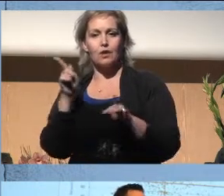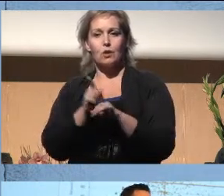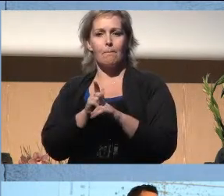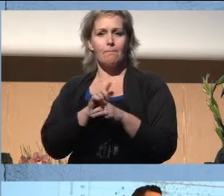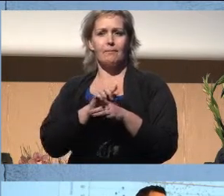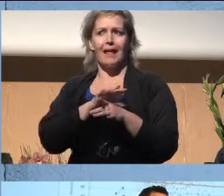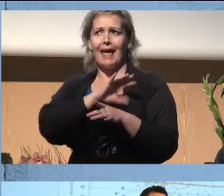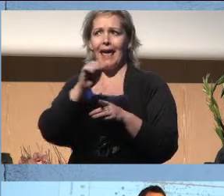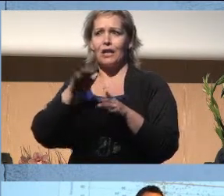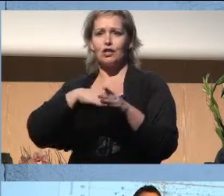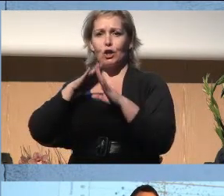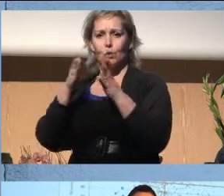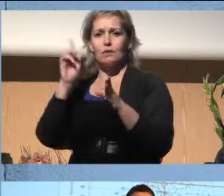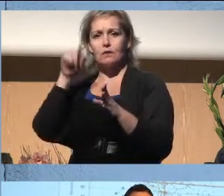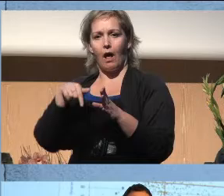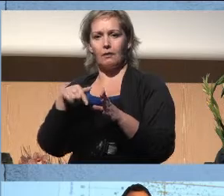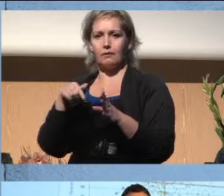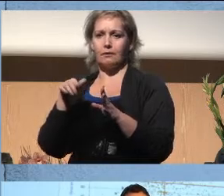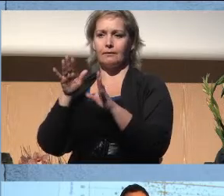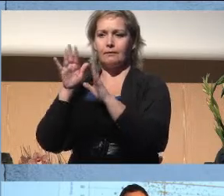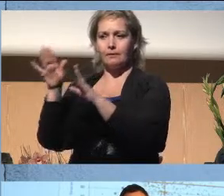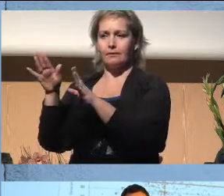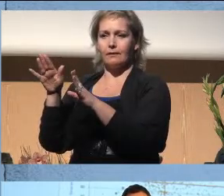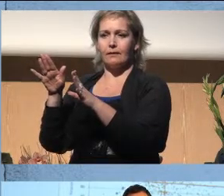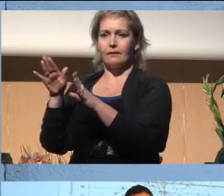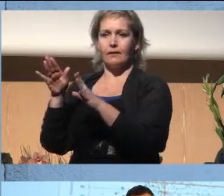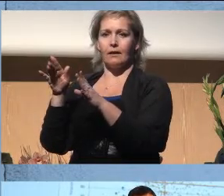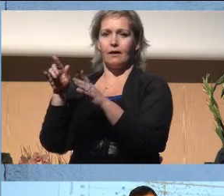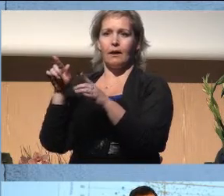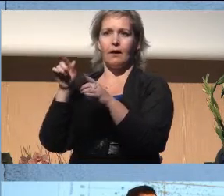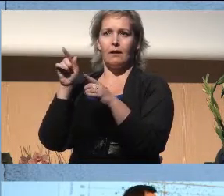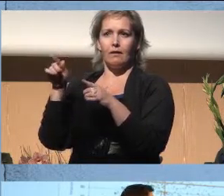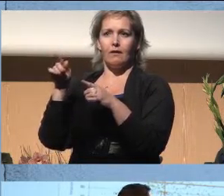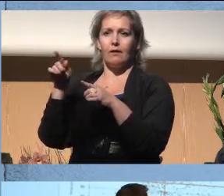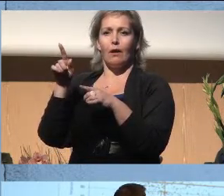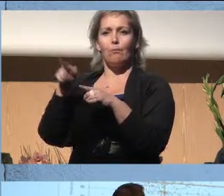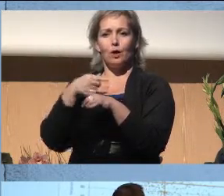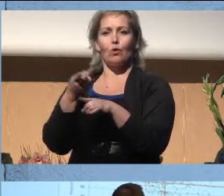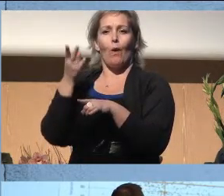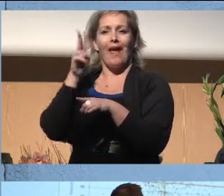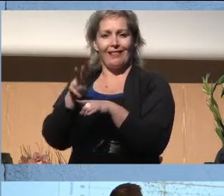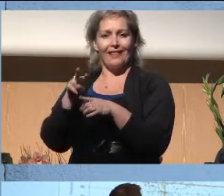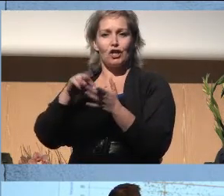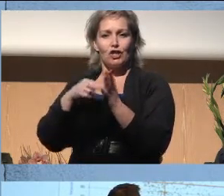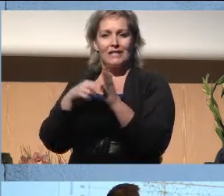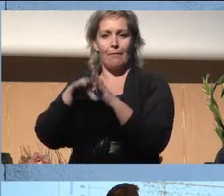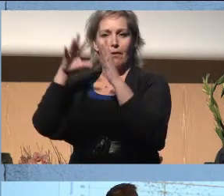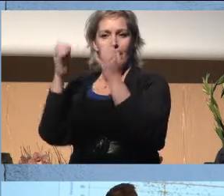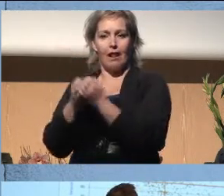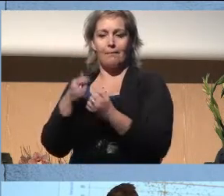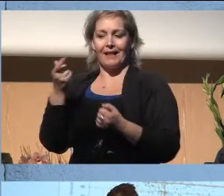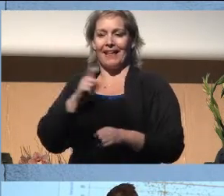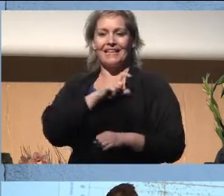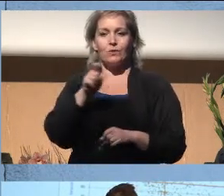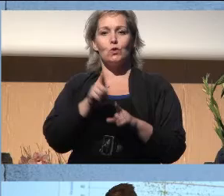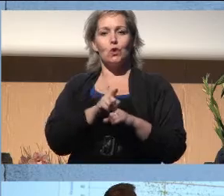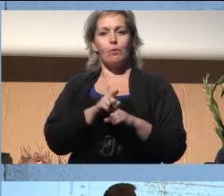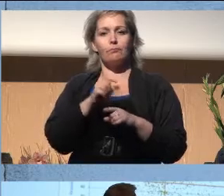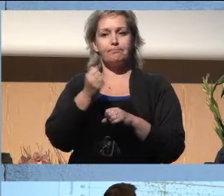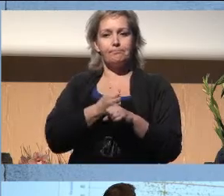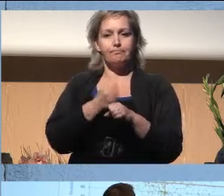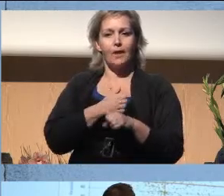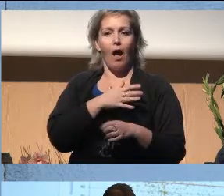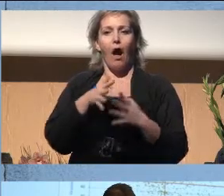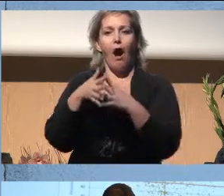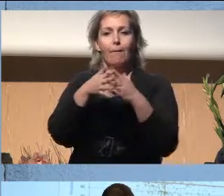där hela sjukhuset nu kan anses vara förändrat. Man har börjat ändra systemet över hela. Det här är ett institut som utvärderar